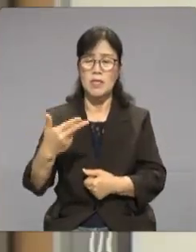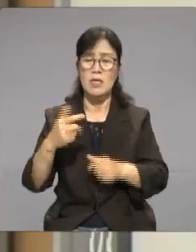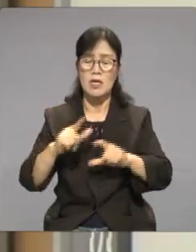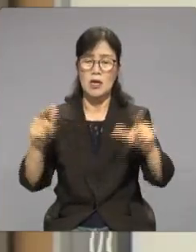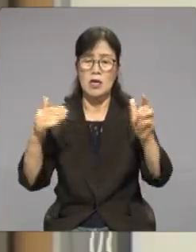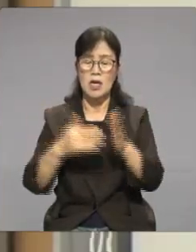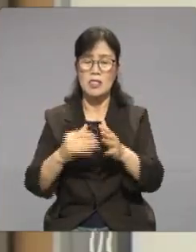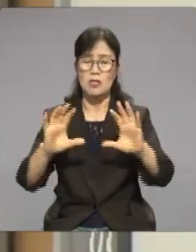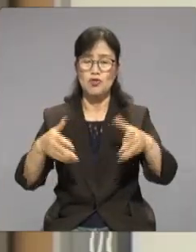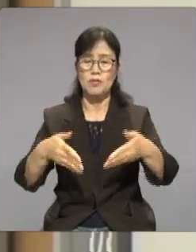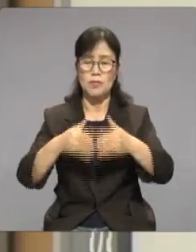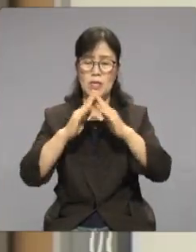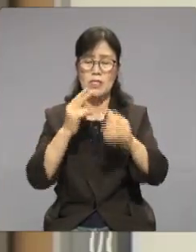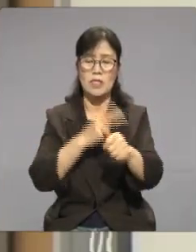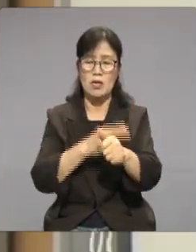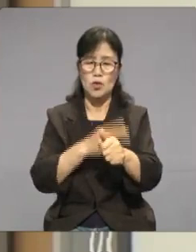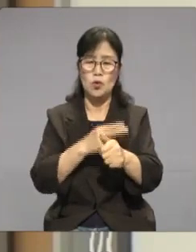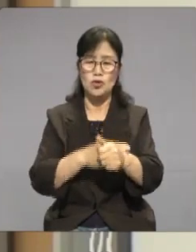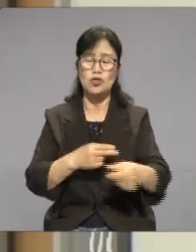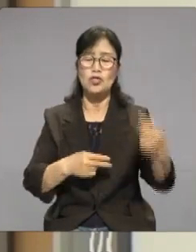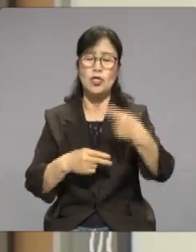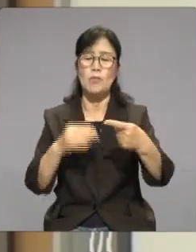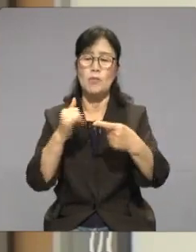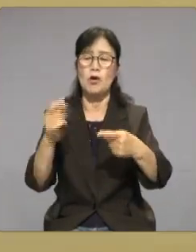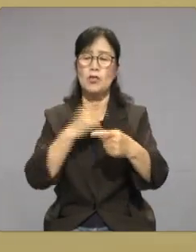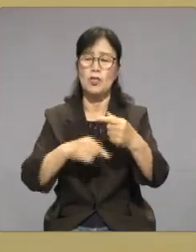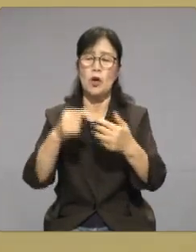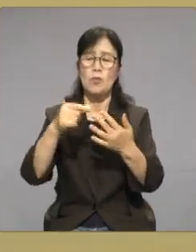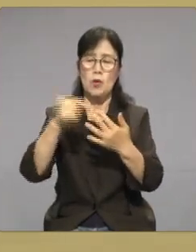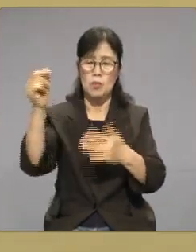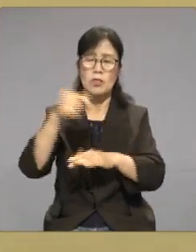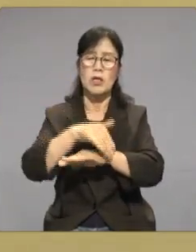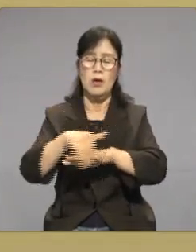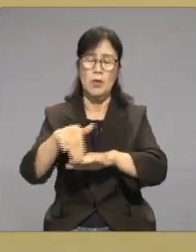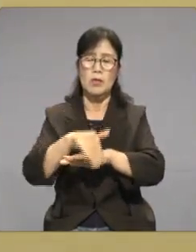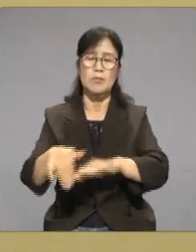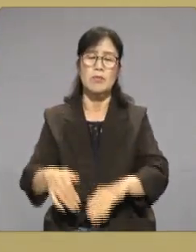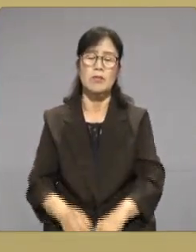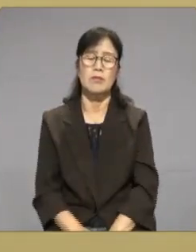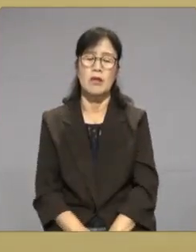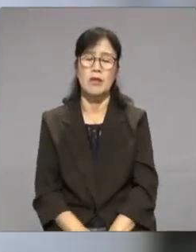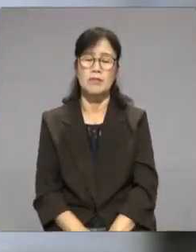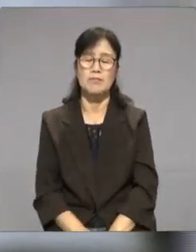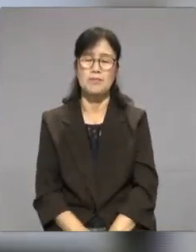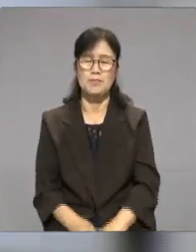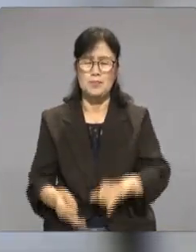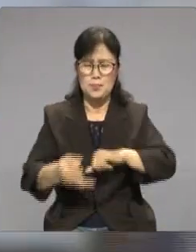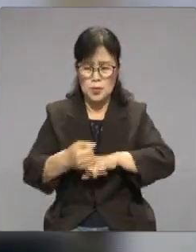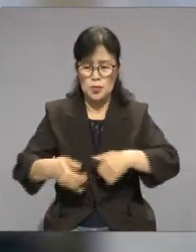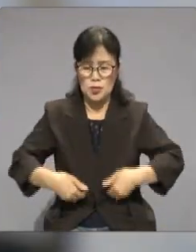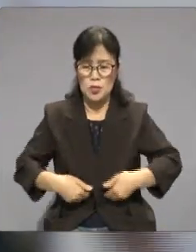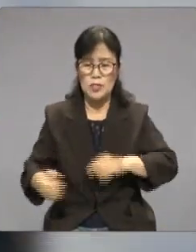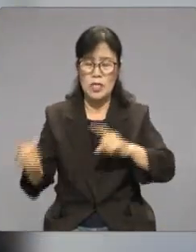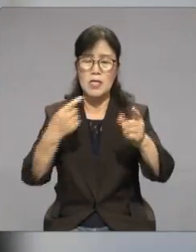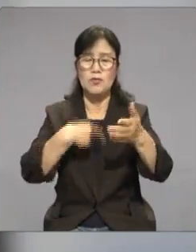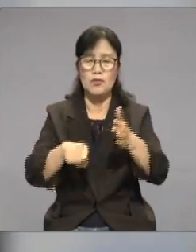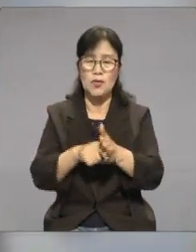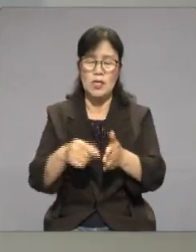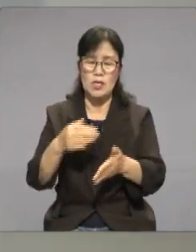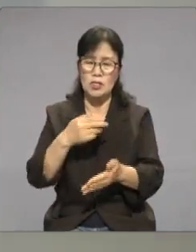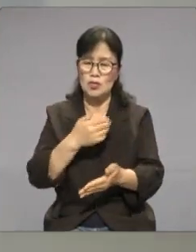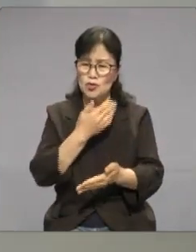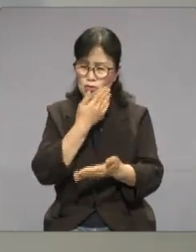2027년까지 공립대 의대 교수 1,000명을 더 뽑겠다는 계획입니다. 필수 의료를 살리기 위해 중증